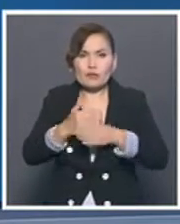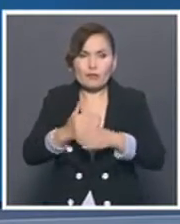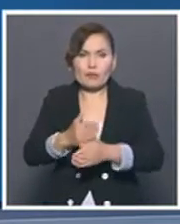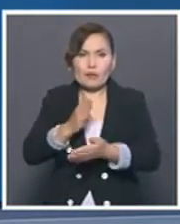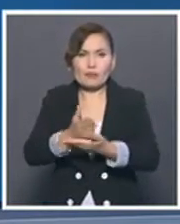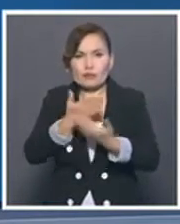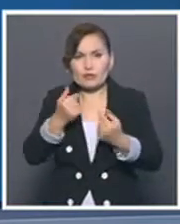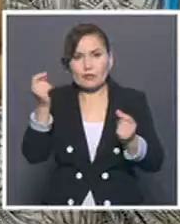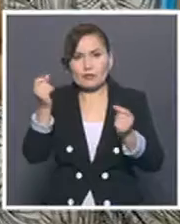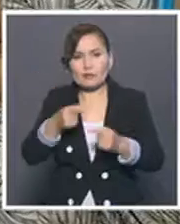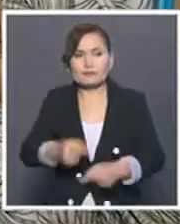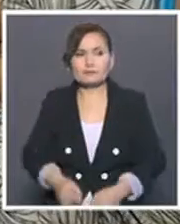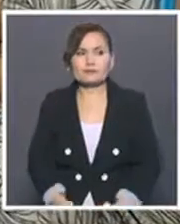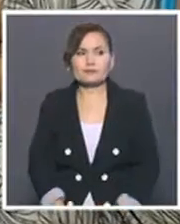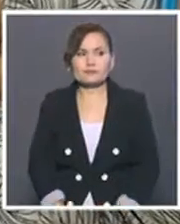тарқатады.